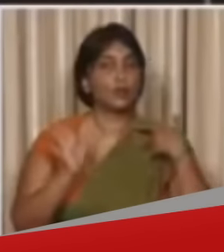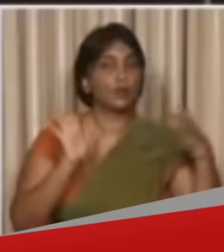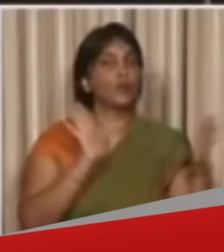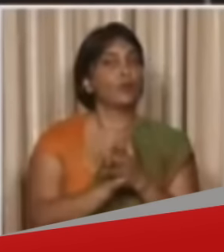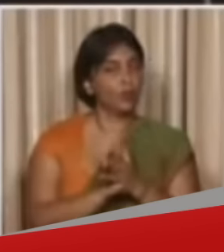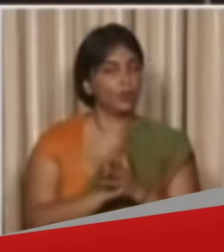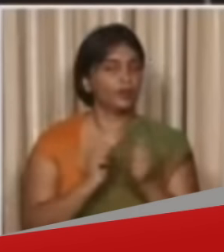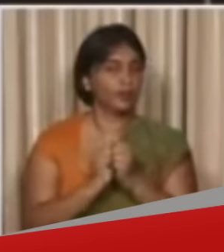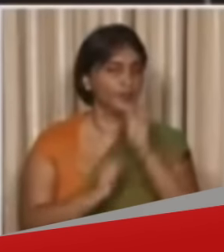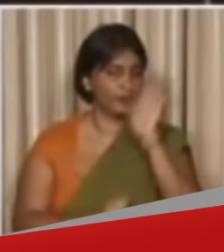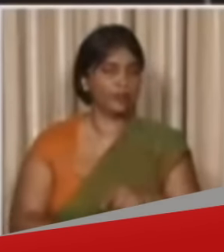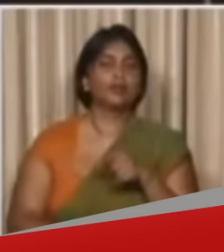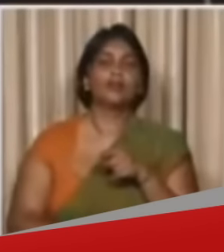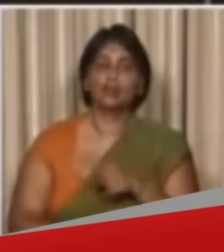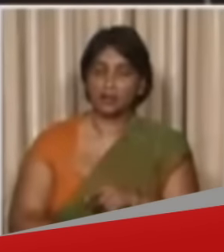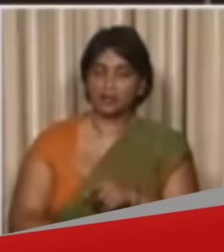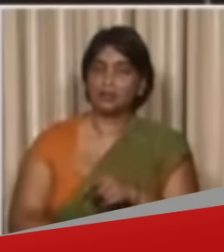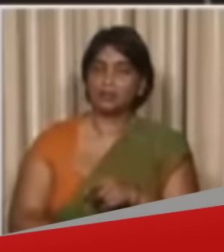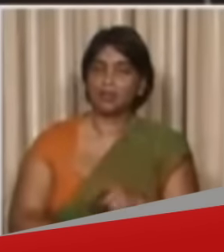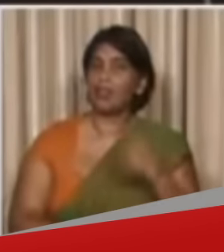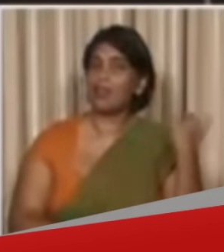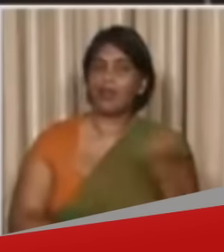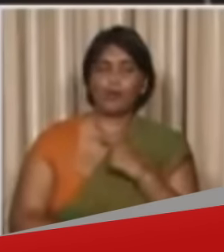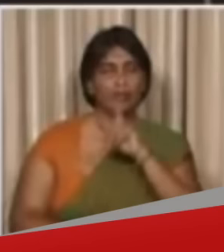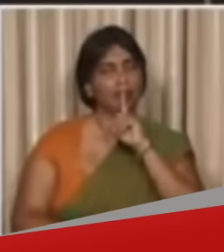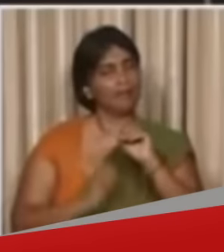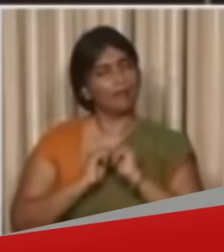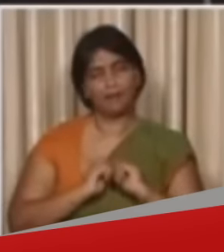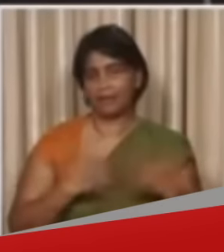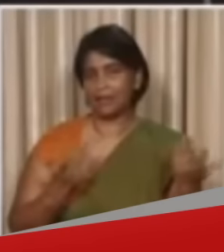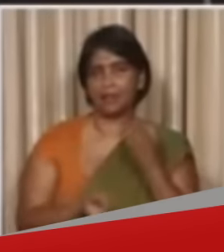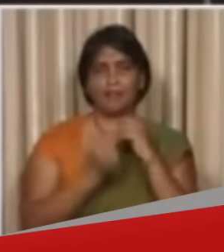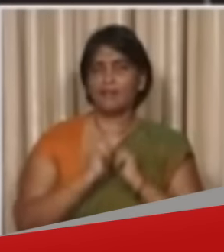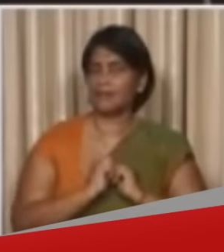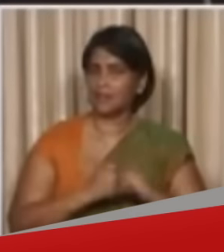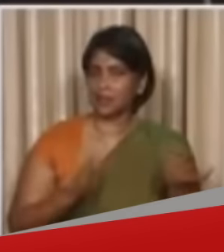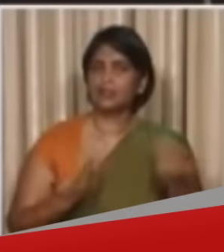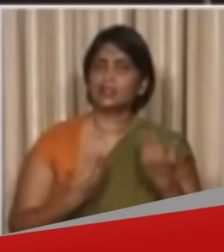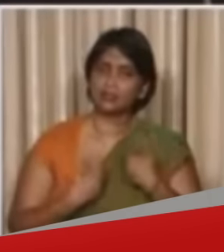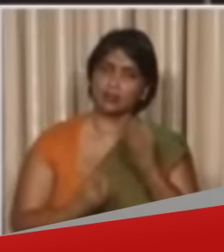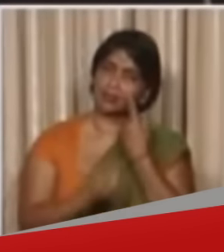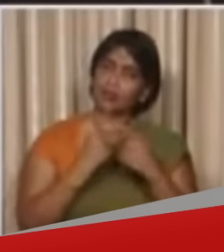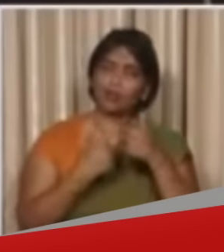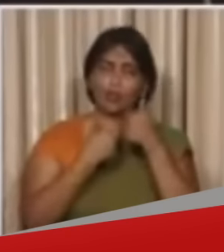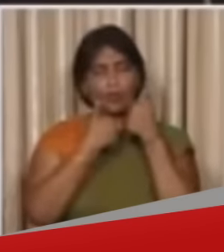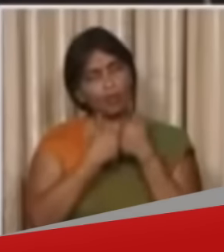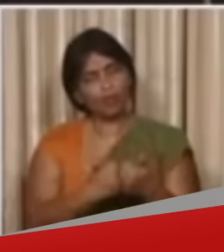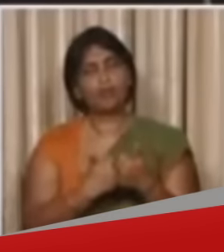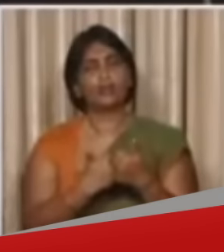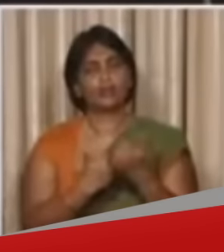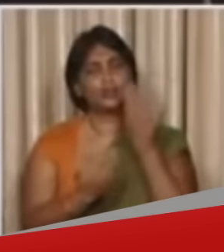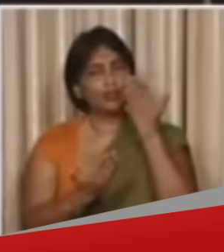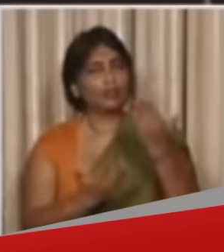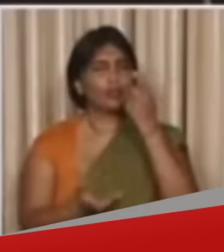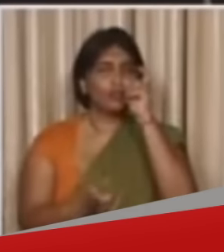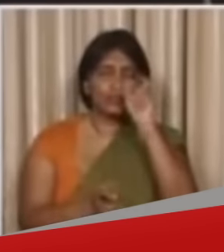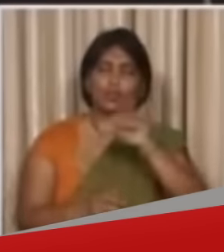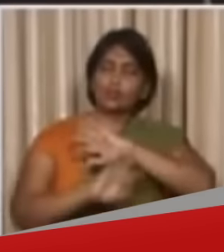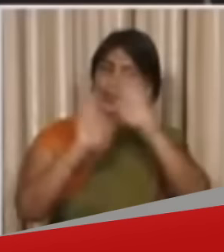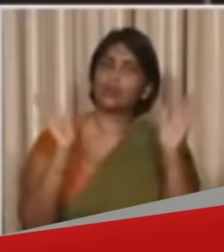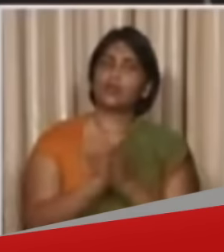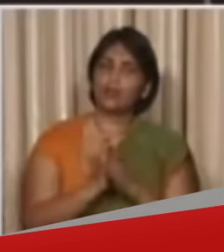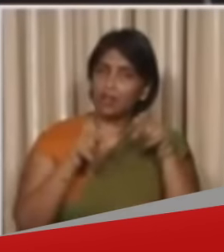මේ ගේම ගහුවේ මේකට අලුතෙන් කියන්න ආය අලුතෙන් පරීක්ෂණ පවත්වන්න දෙයක් නැහැ අපිට නම් පරීක්ෂණය බොහොම පරීක්ෂණය නිරීක්ෂණය නිගමනය